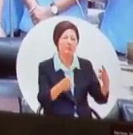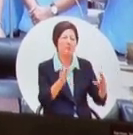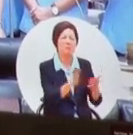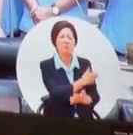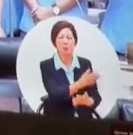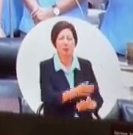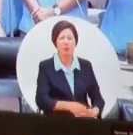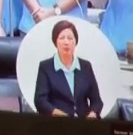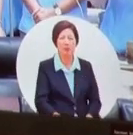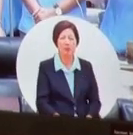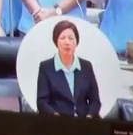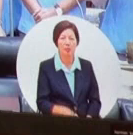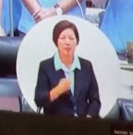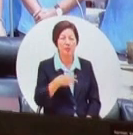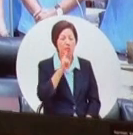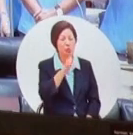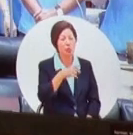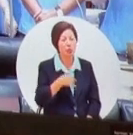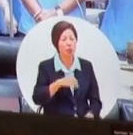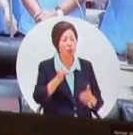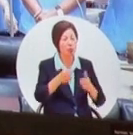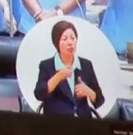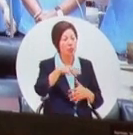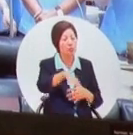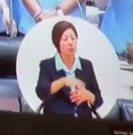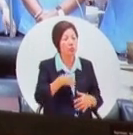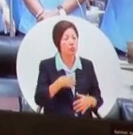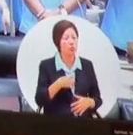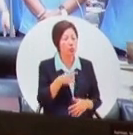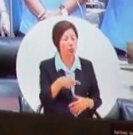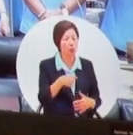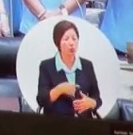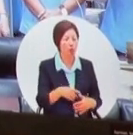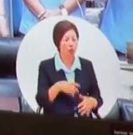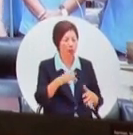他来说，我在议事殿堂，我有言论免责权。